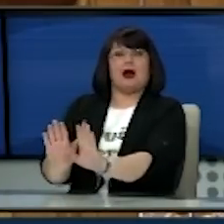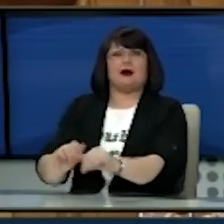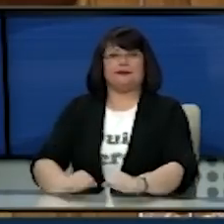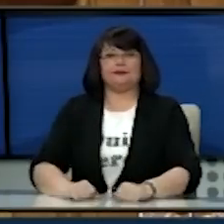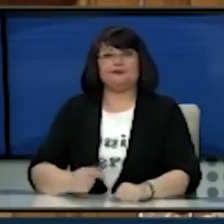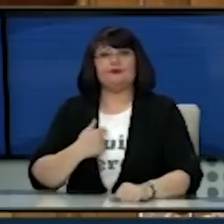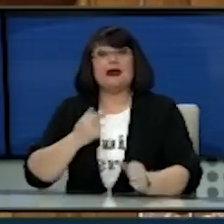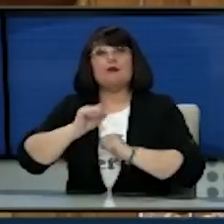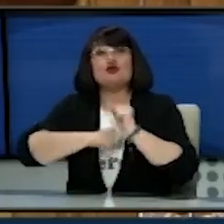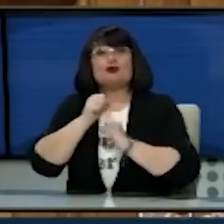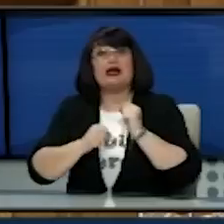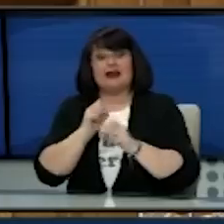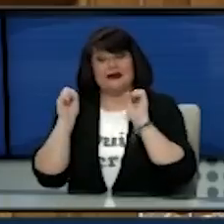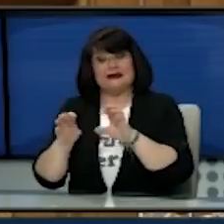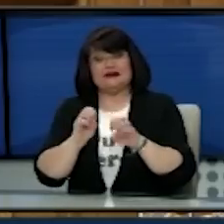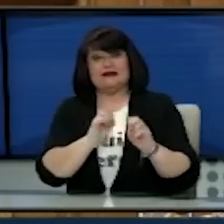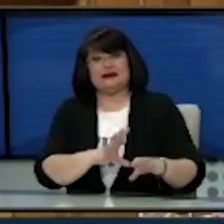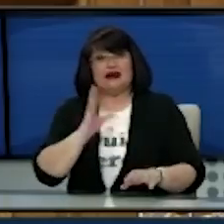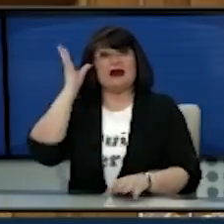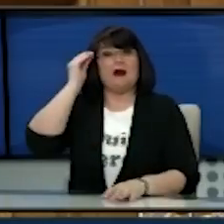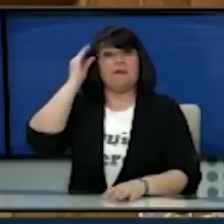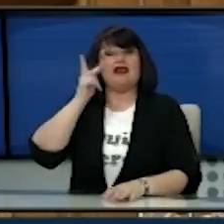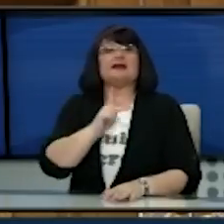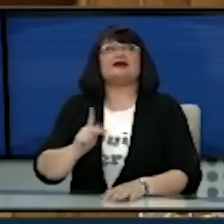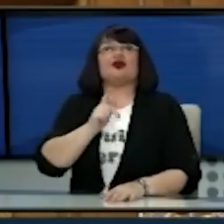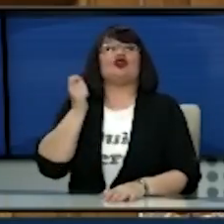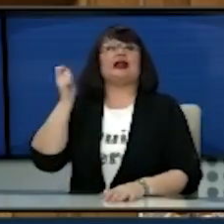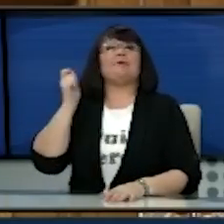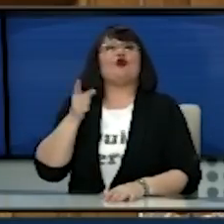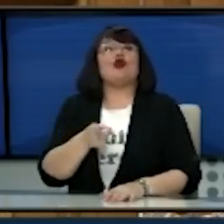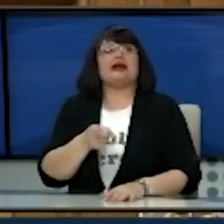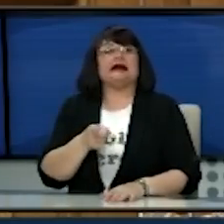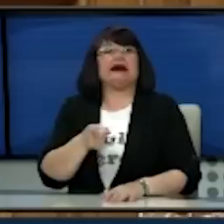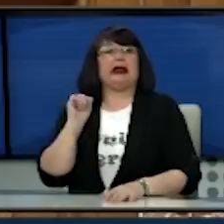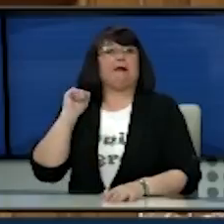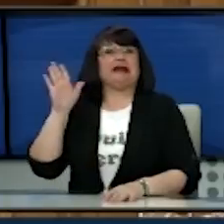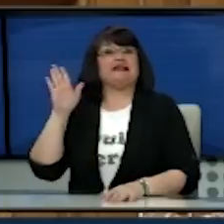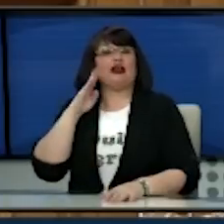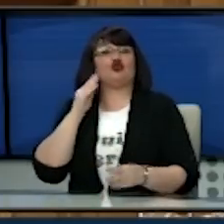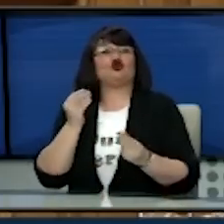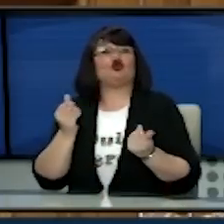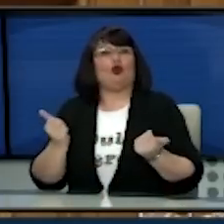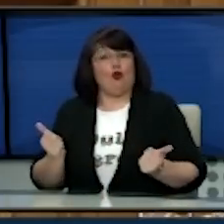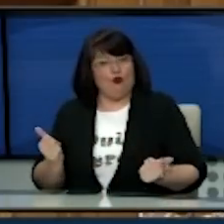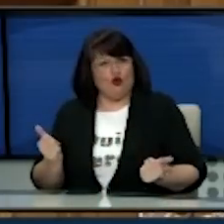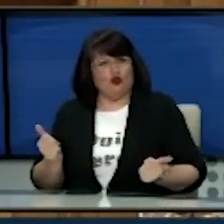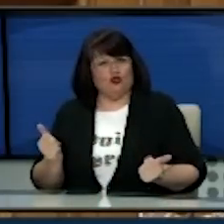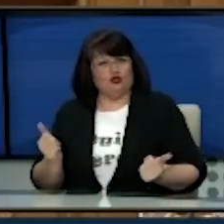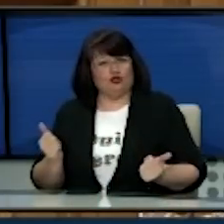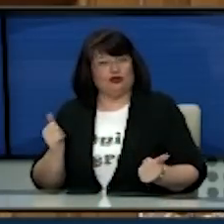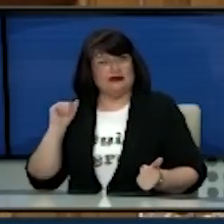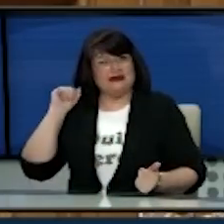να εκπαιδευτείτε και στην κοινωνική πολιτική με ξένα κόλληβα. Στηρίξατε